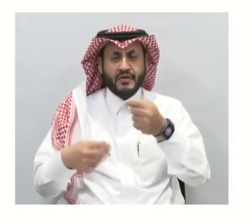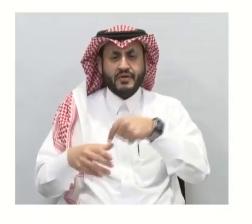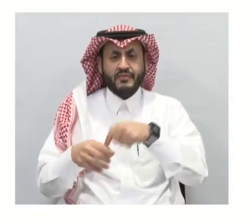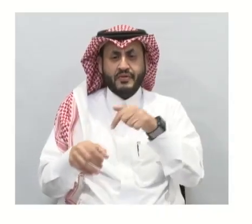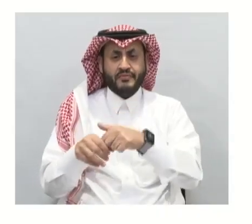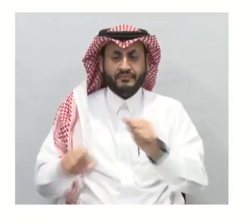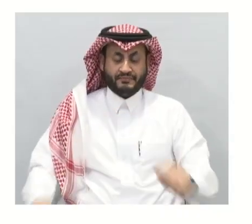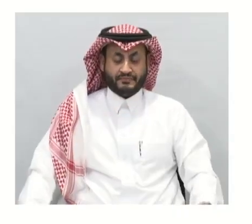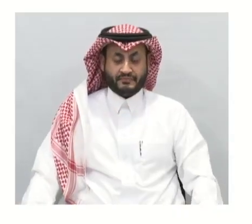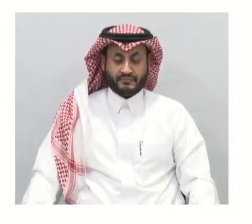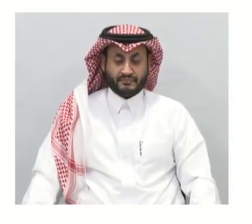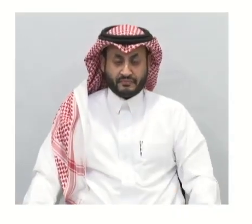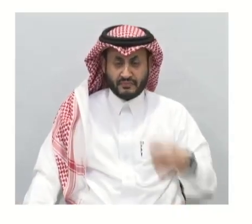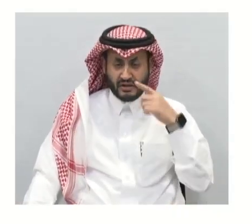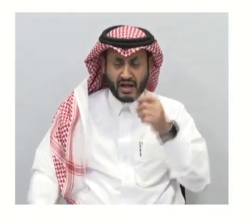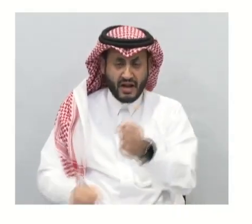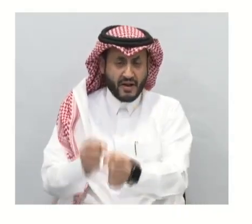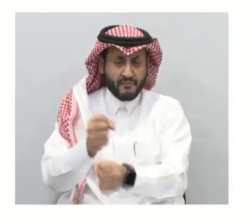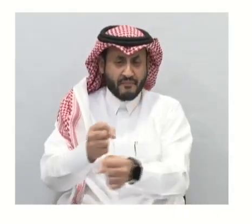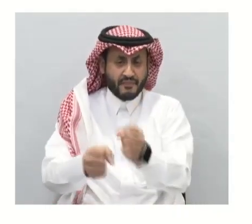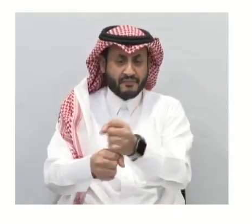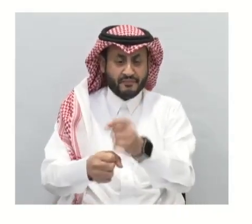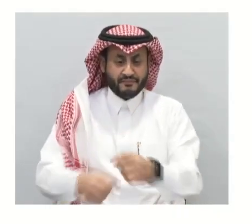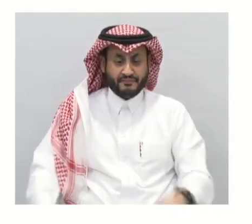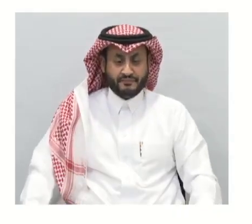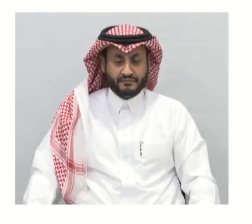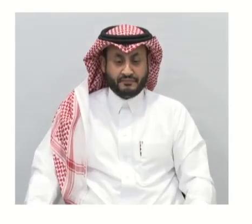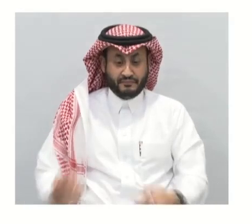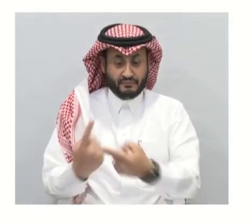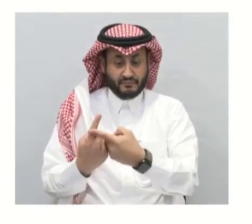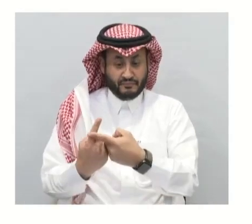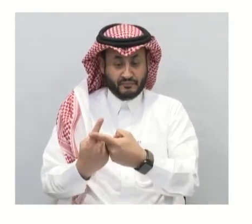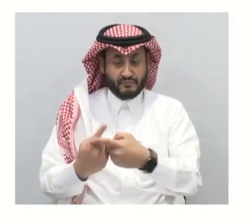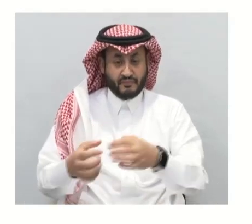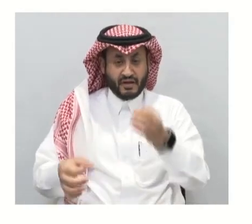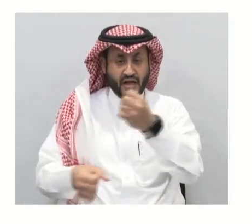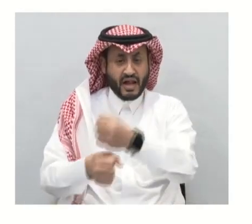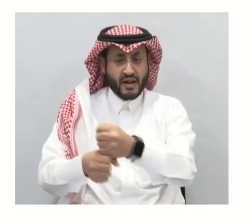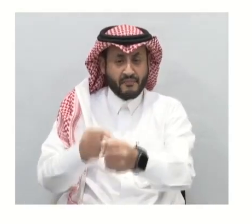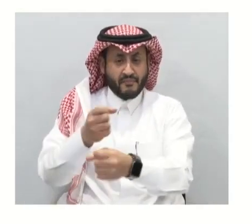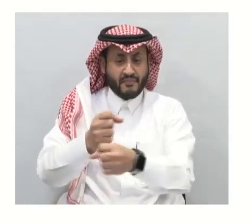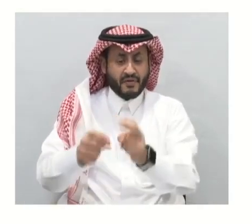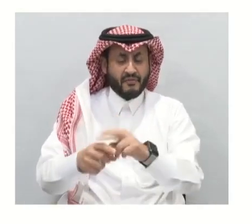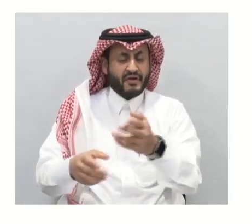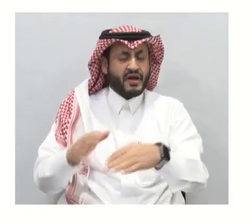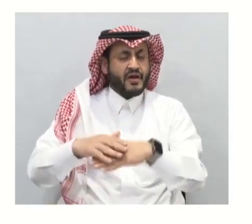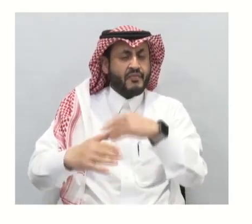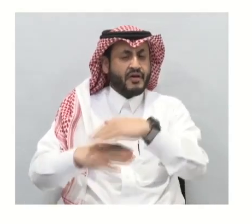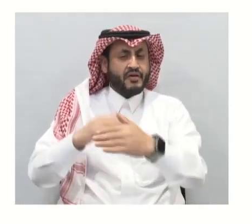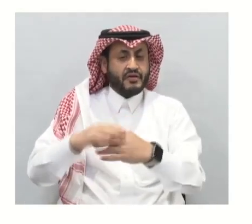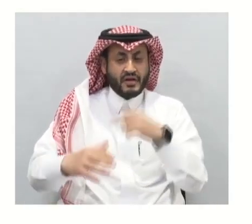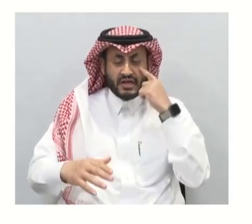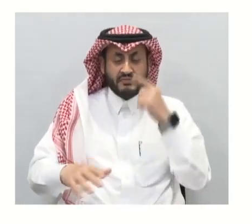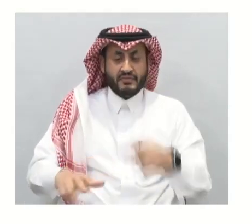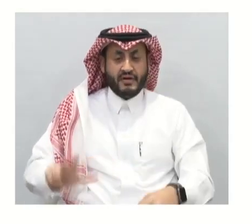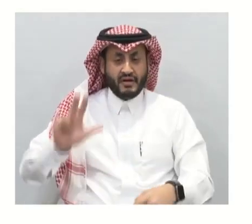يتكون هذا الجهاز العصبي من وحده وحده بناء الجهاز العصبي هي ماذا الخلايا